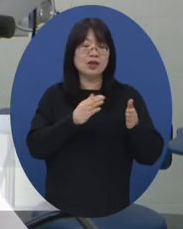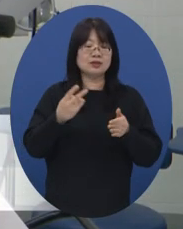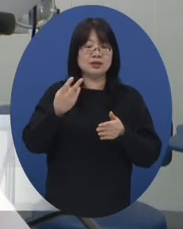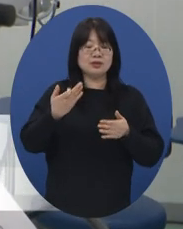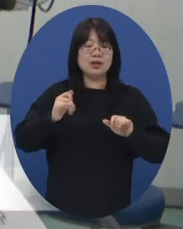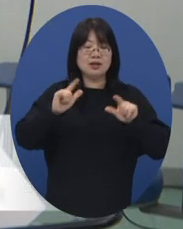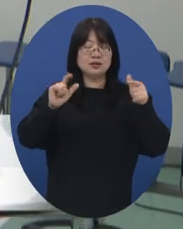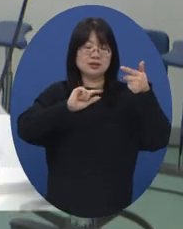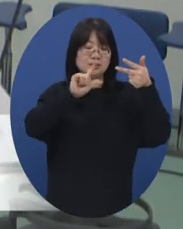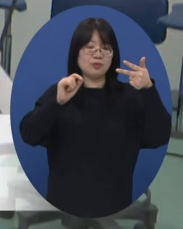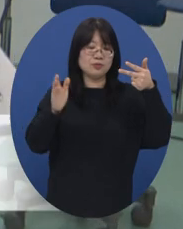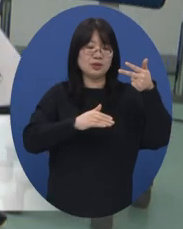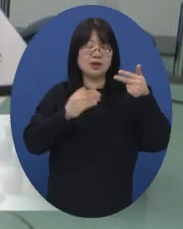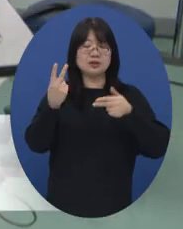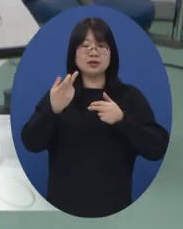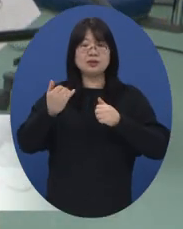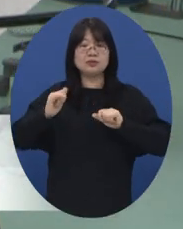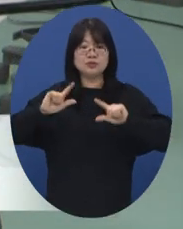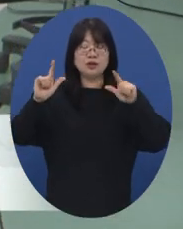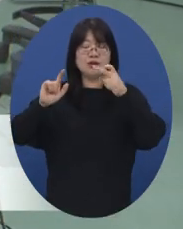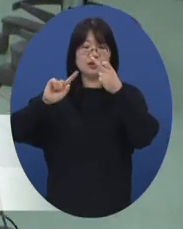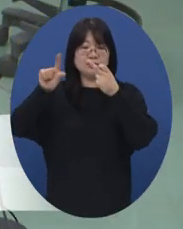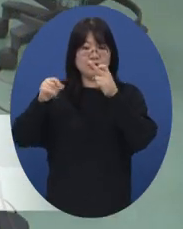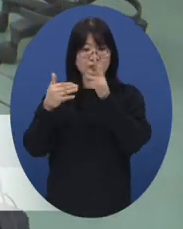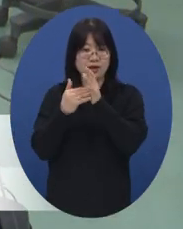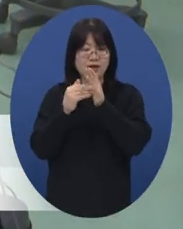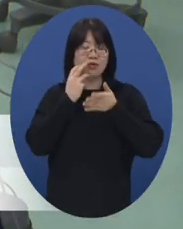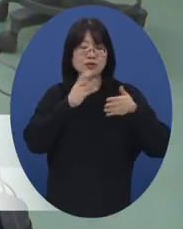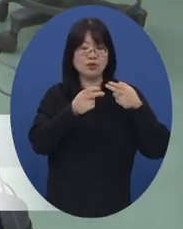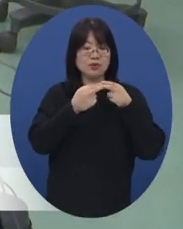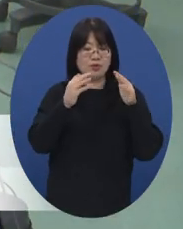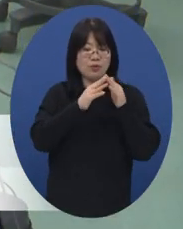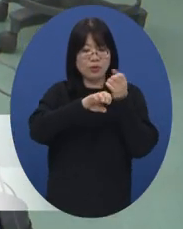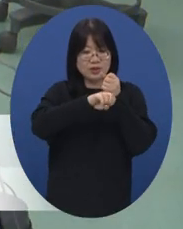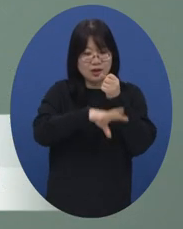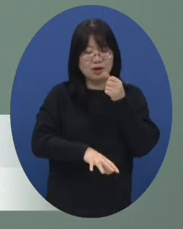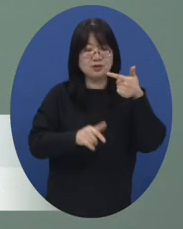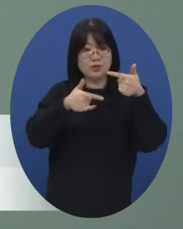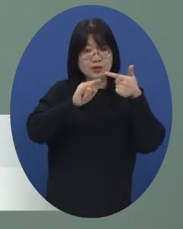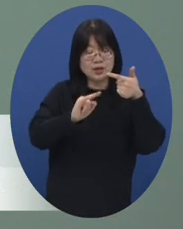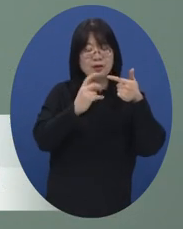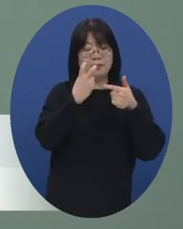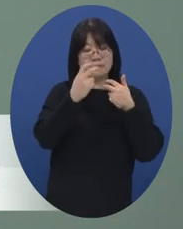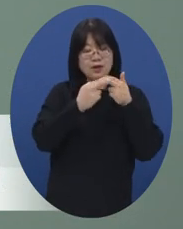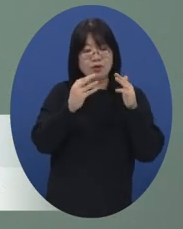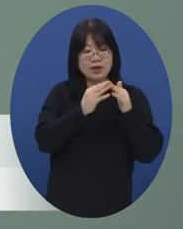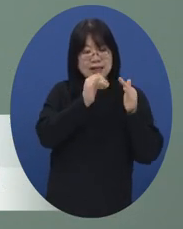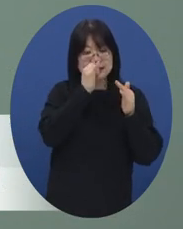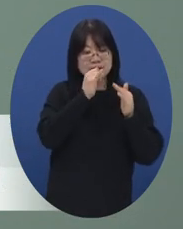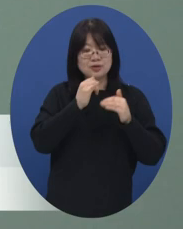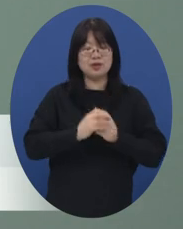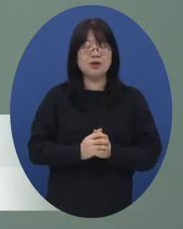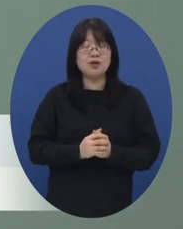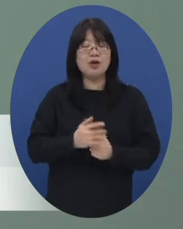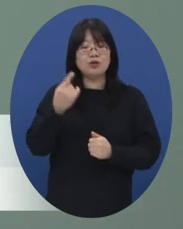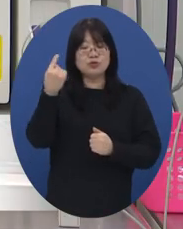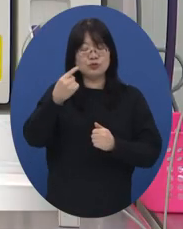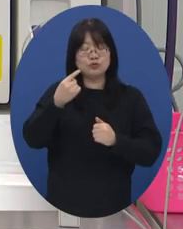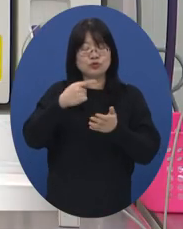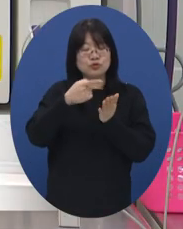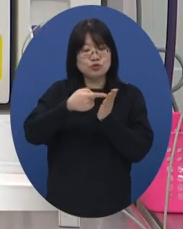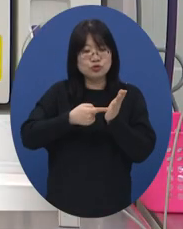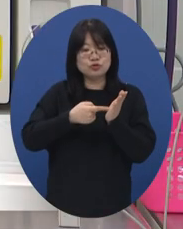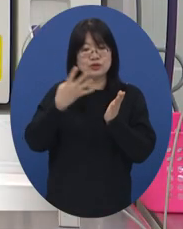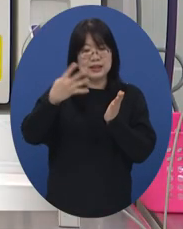경기도는 2018 년 10월부터 2019년 12월 까지 경우도 의료원 산하 6개 병원에서 이루어진 수술 4200 39건